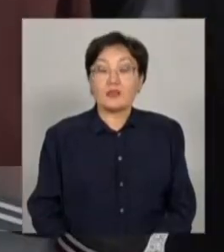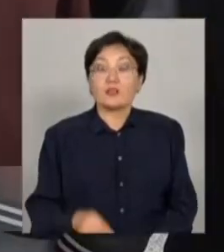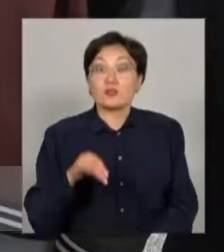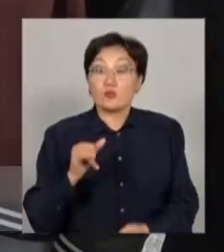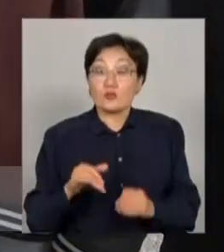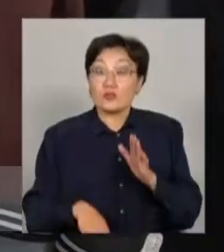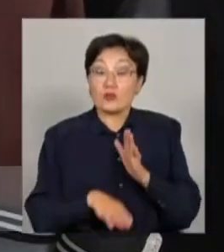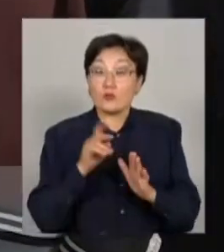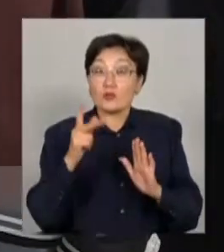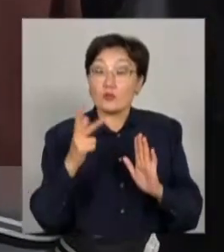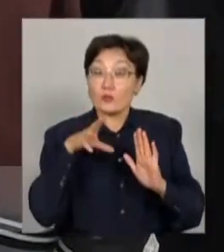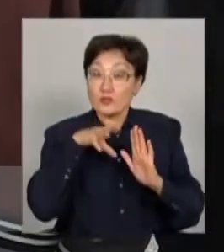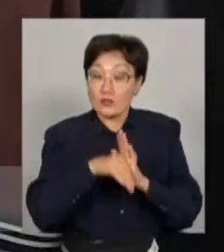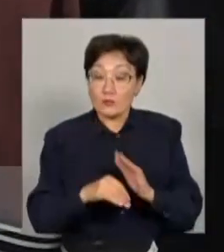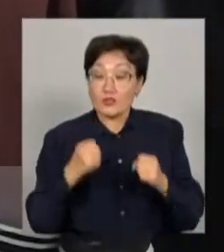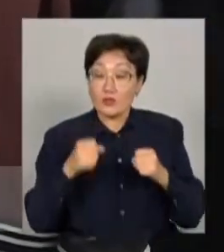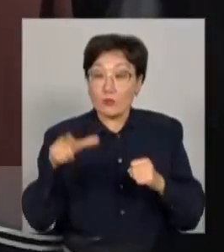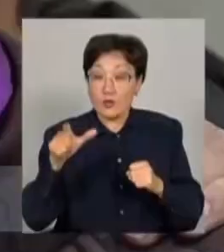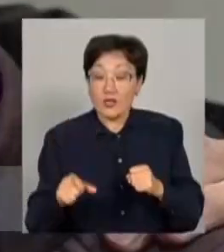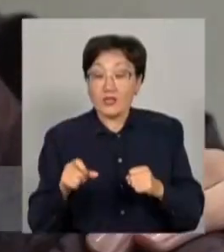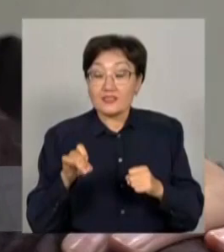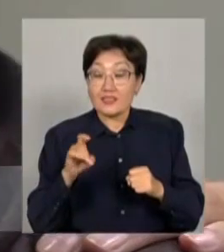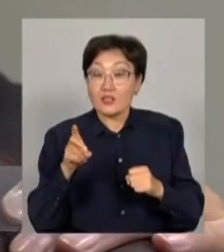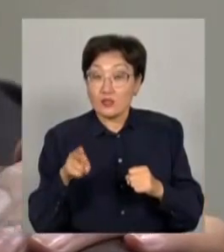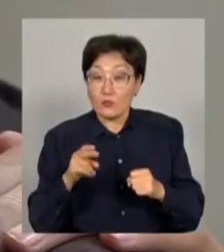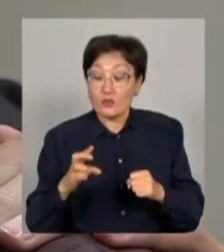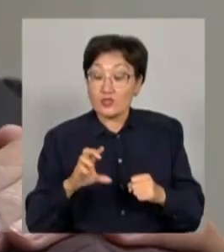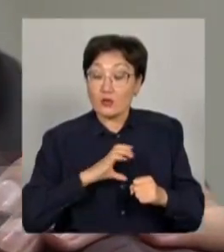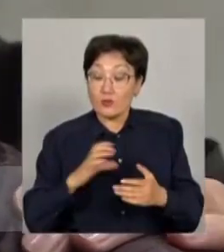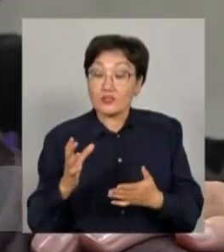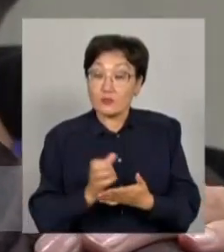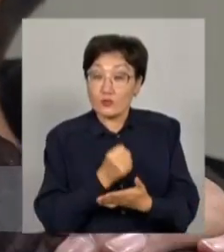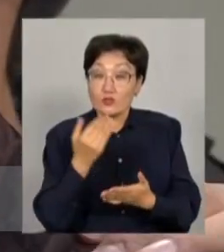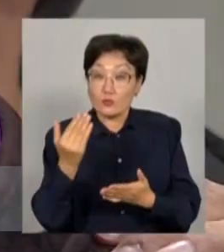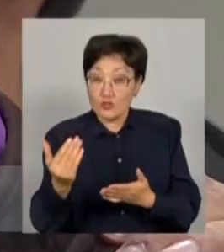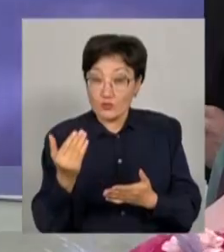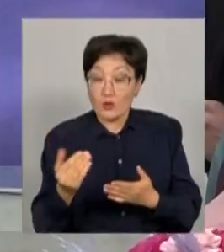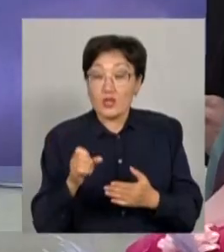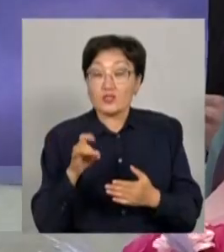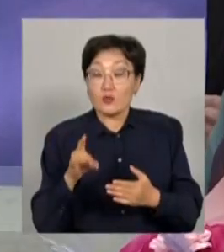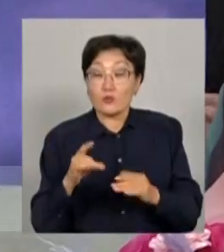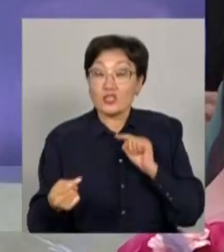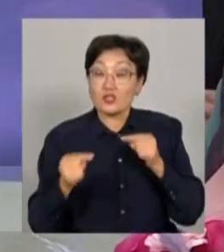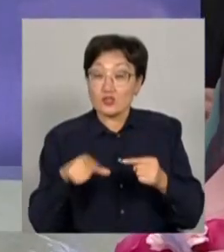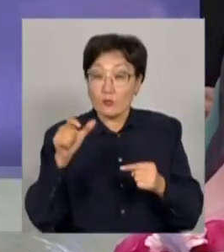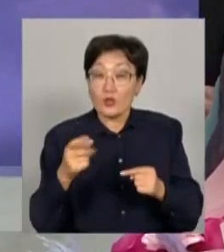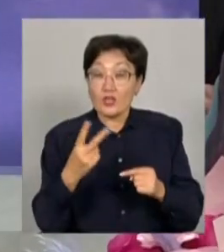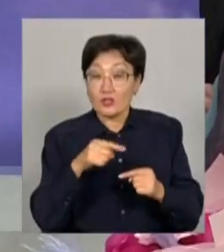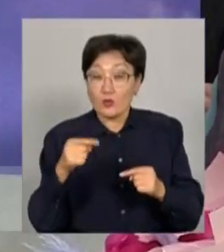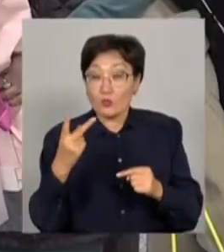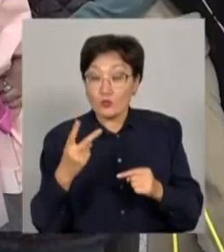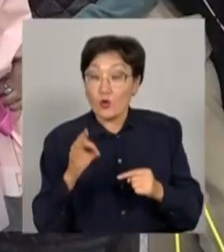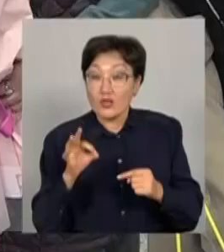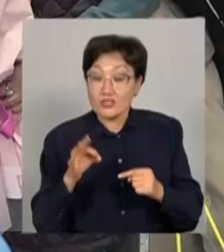Джи-джутсыдан үздік үштіктің қатарына кірген спортшының бірі Алдияр Серік. Қола жүлдені қанжығаға байлаған ол сингапурлық қарсыласын 2-0